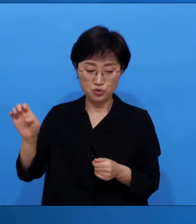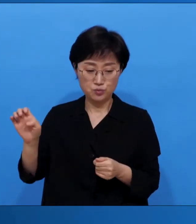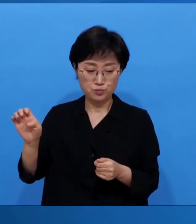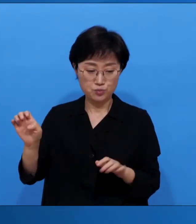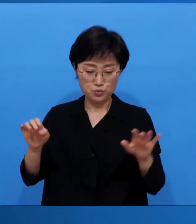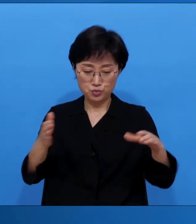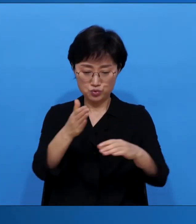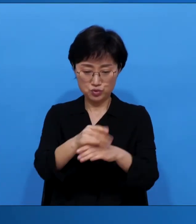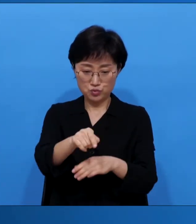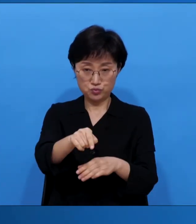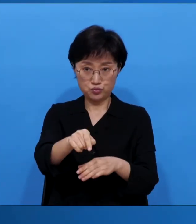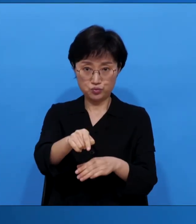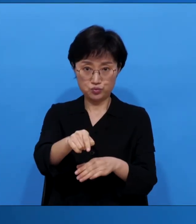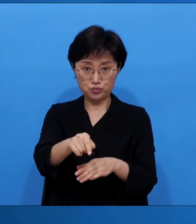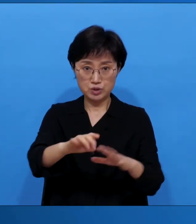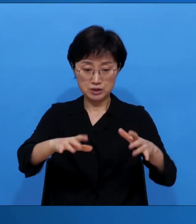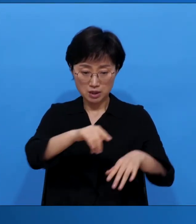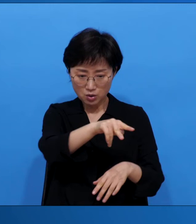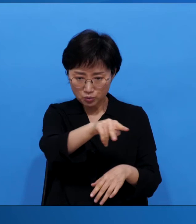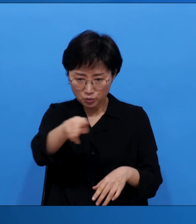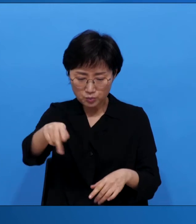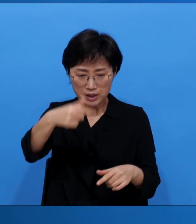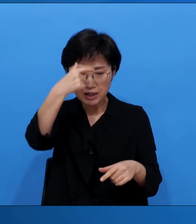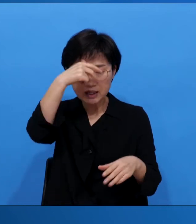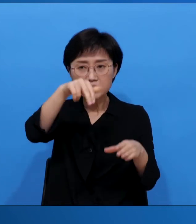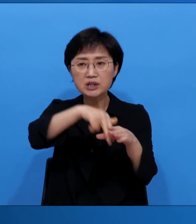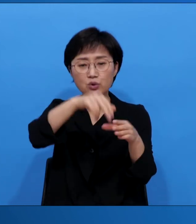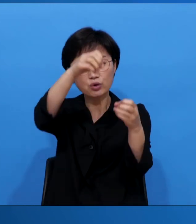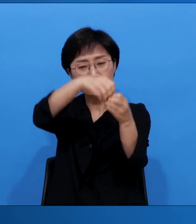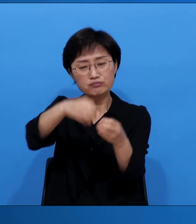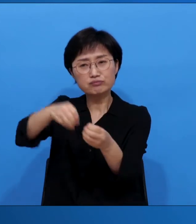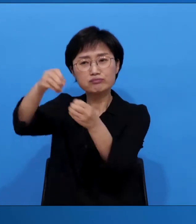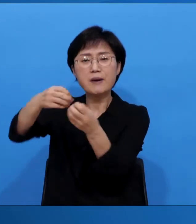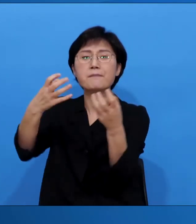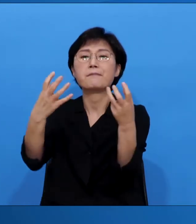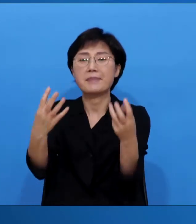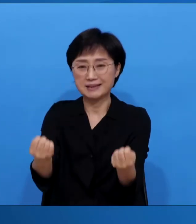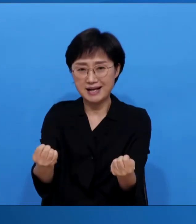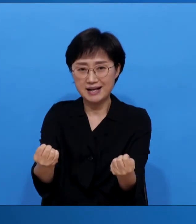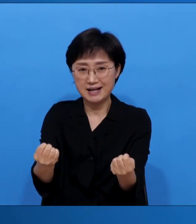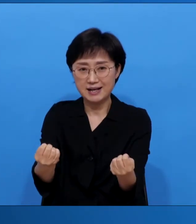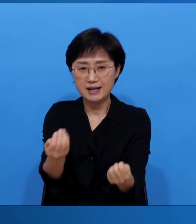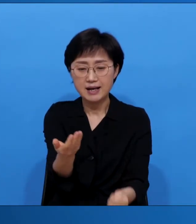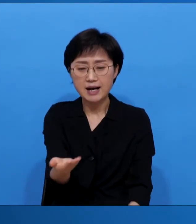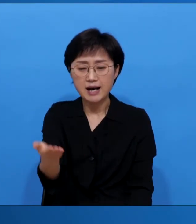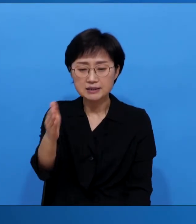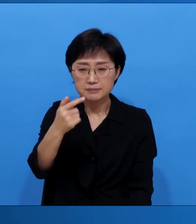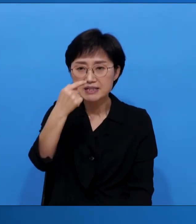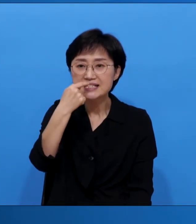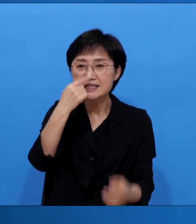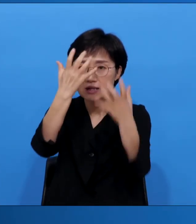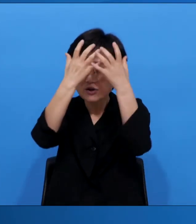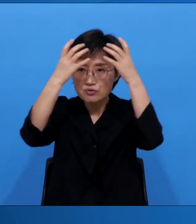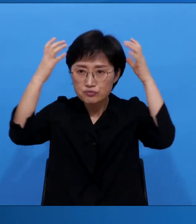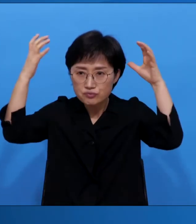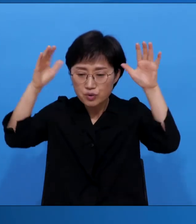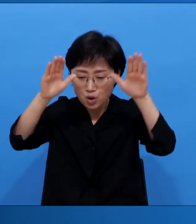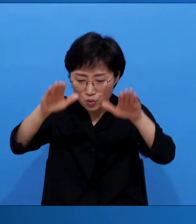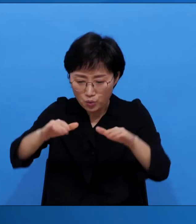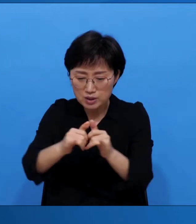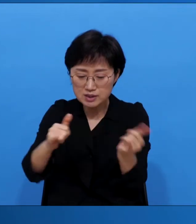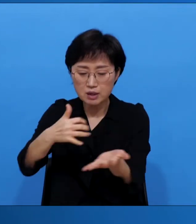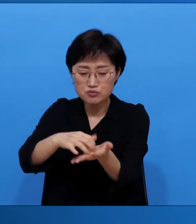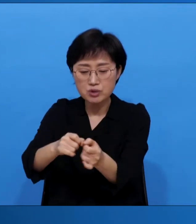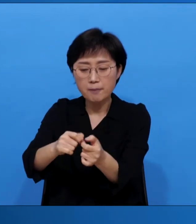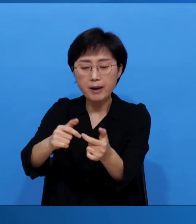나라입니다. 나라 곳곳에서 기독교 문화유산을 쉽게 찾아볼 수 있지만 이곳에도 이슬람의 인구는 점점 늘어가고 있으며 인구의